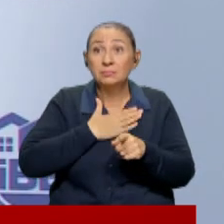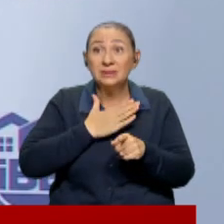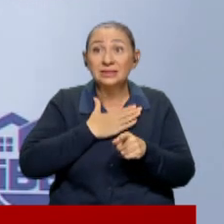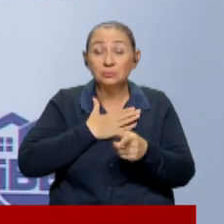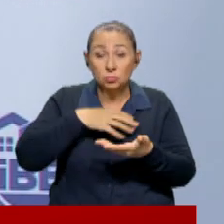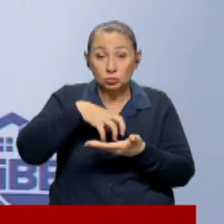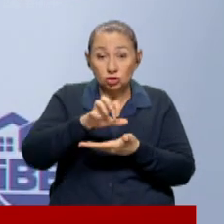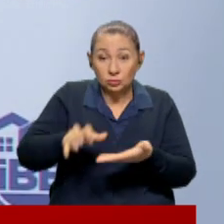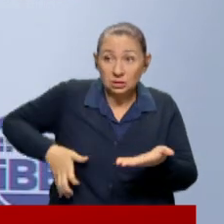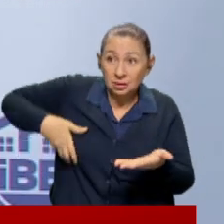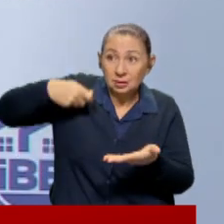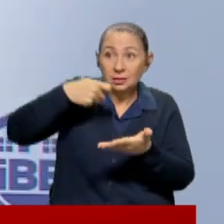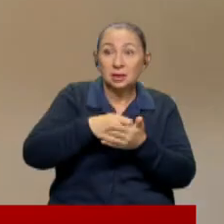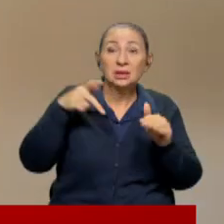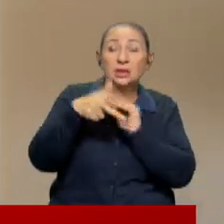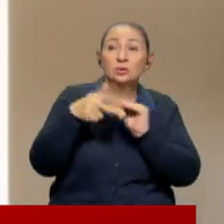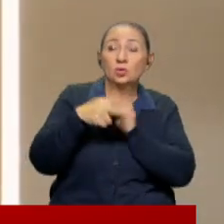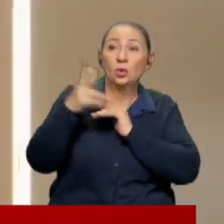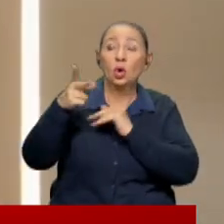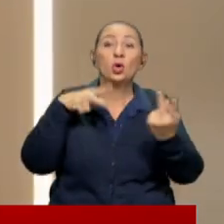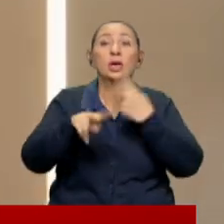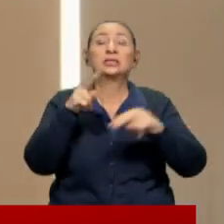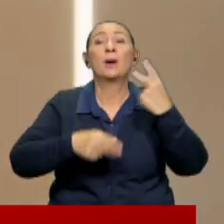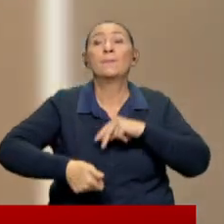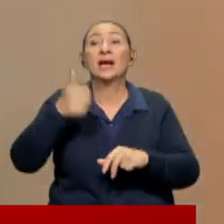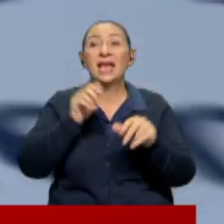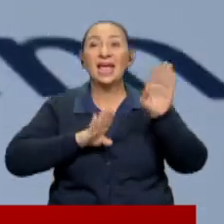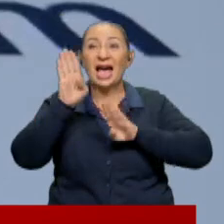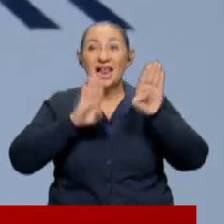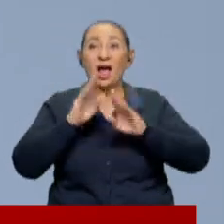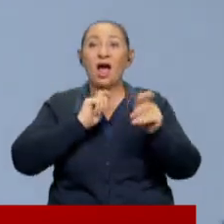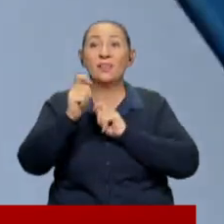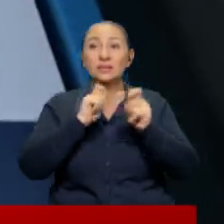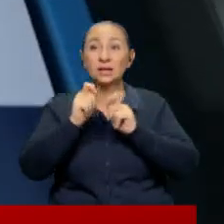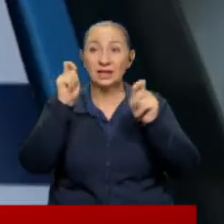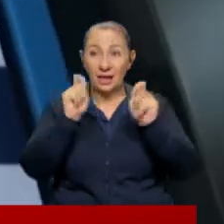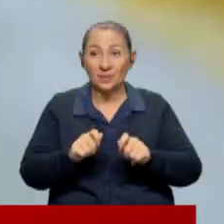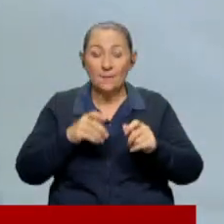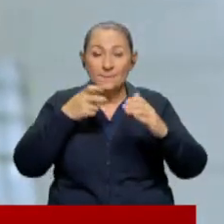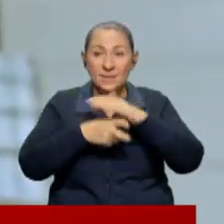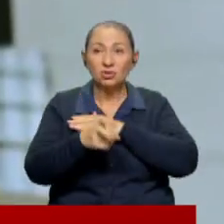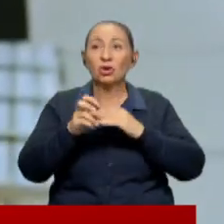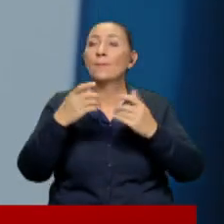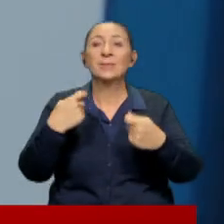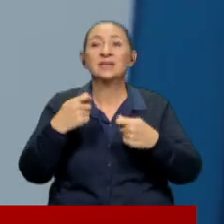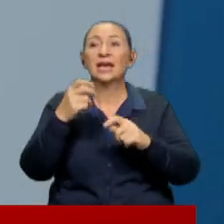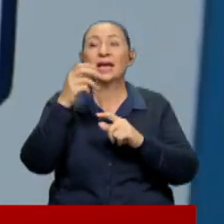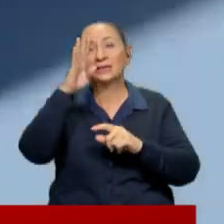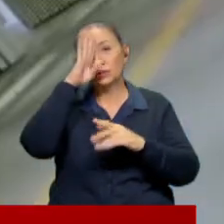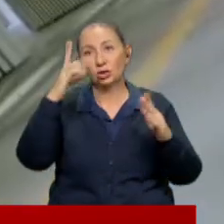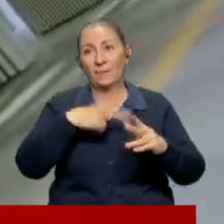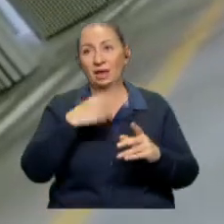bizim bütçemizden kesiliyor. Ulaştırma Bakanlığı'nın ihalelerini ve anlaşmalarını yaptığı metro hattının maliyeti